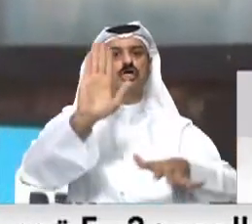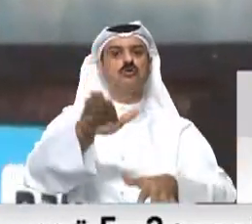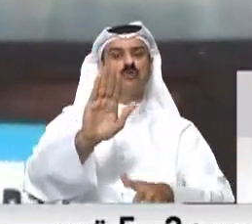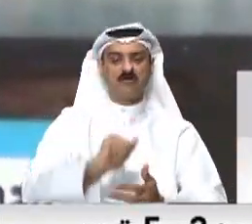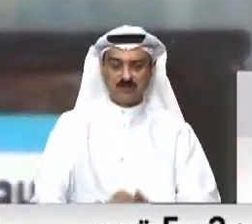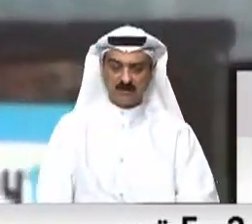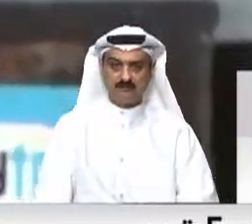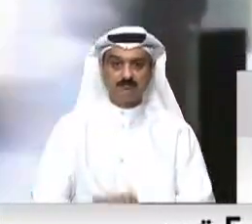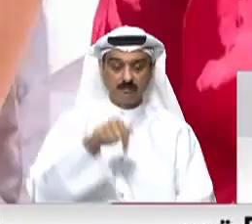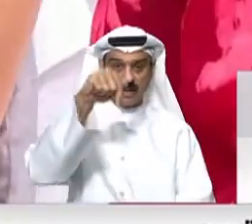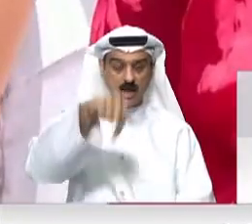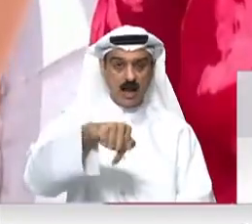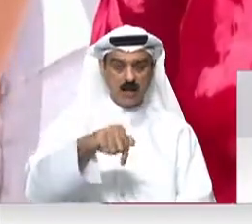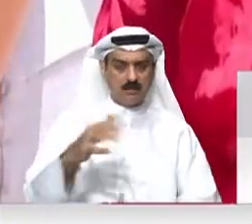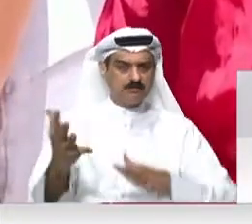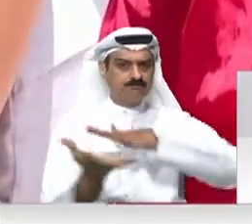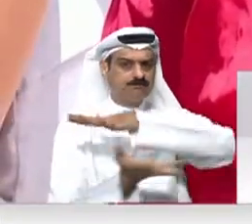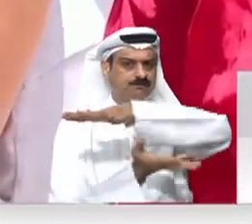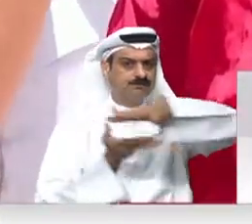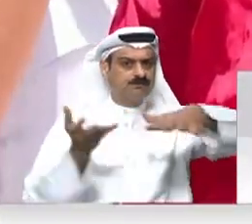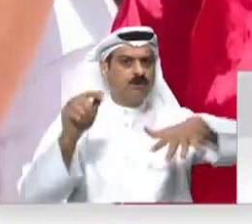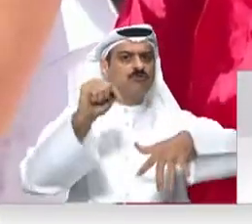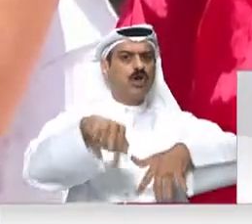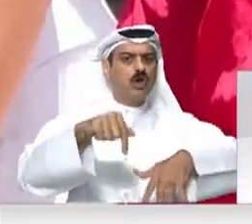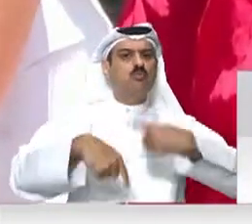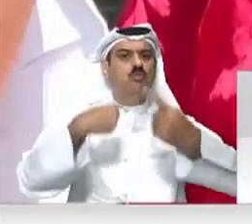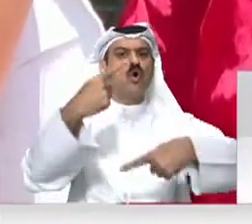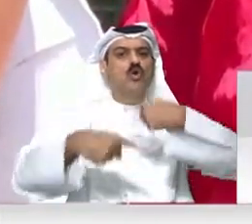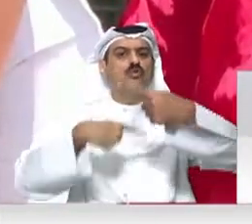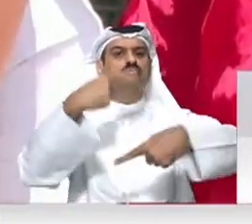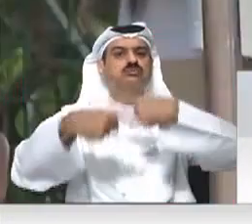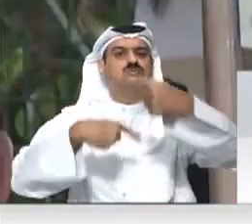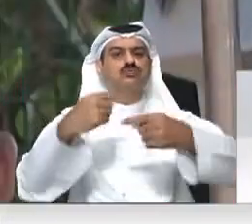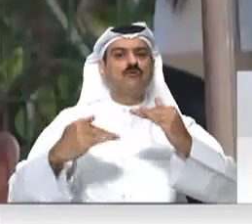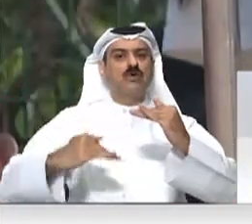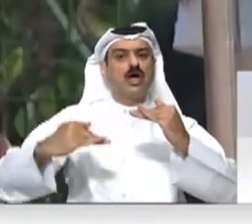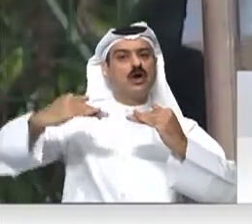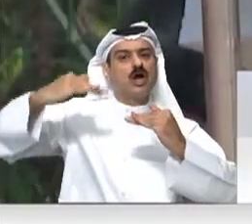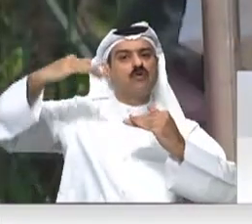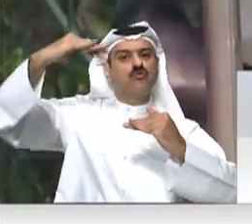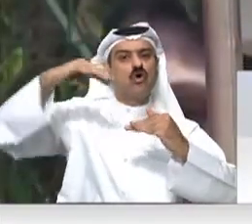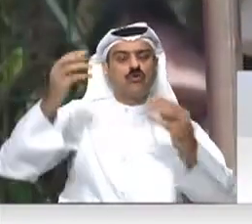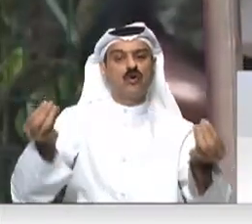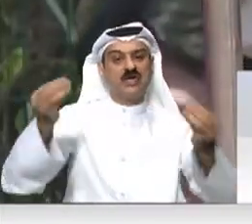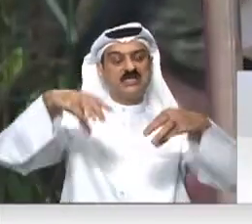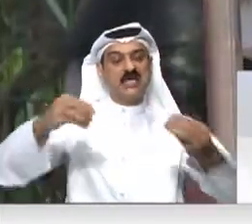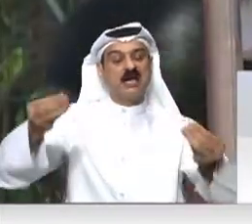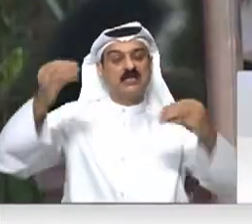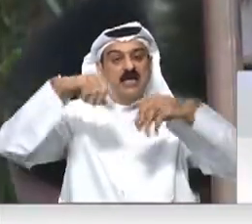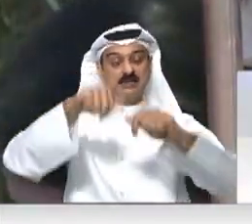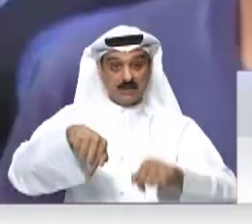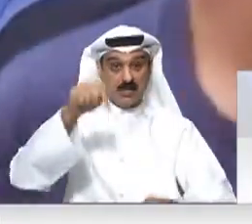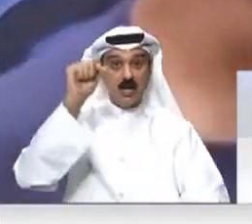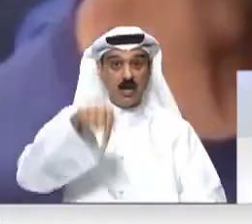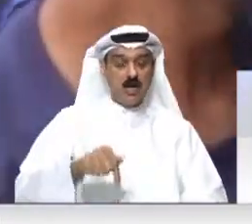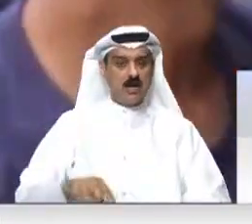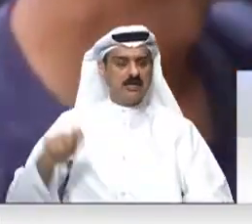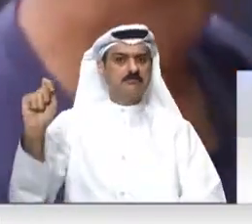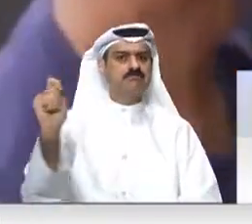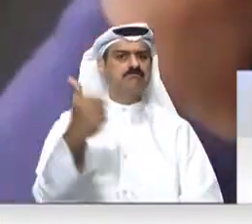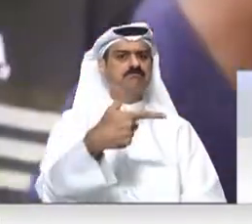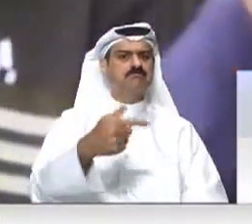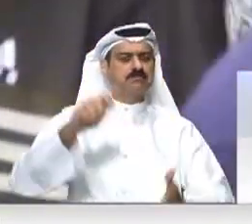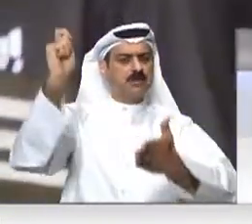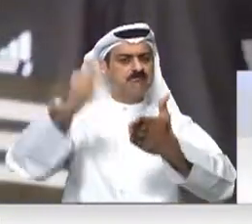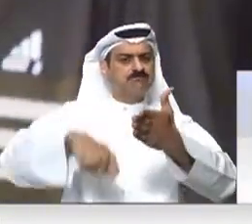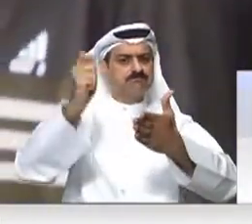وهو ما ينذر بان الوباء سيظل في الطراد وان الارقام سترتفع اكثر فاكثر اذا لم يتم تداركه بسرعه